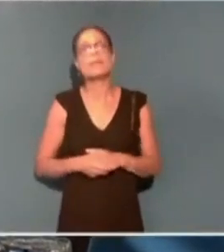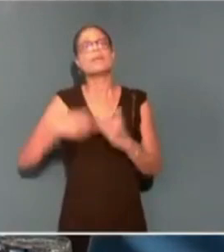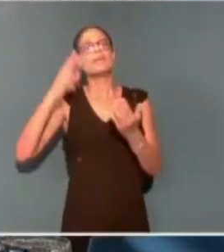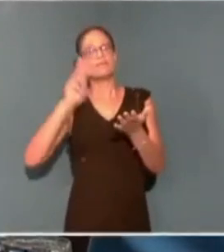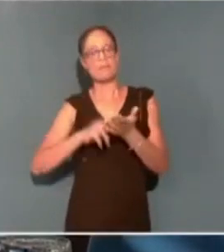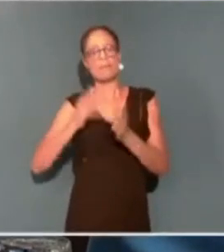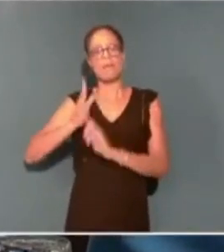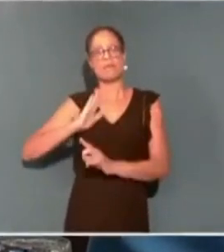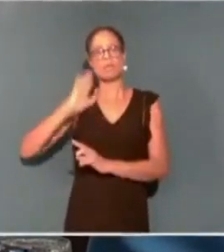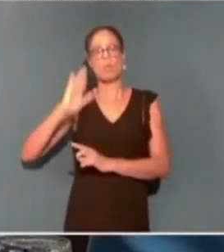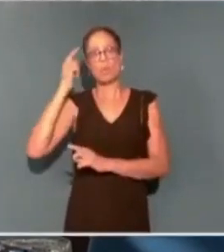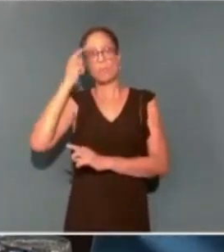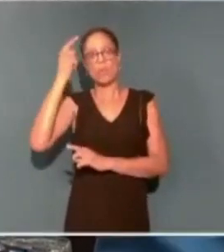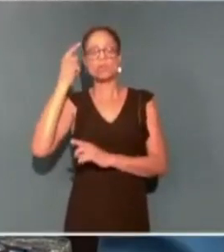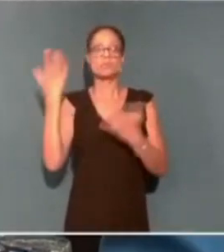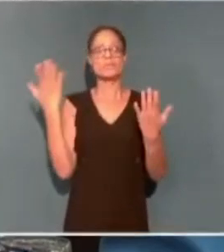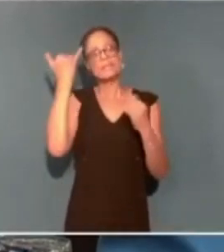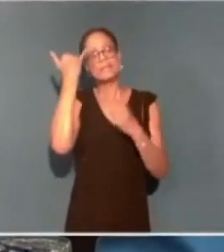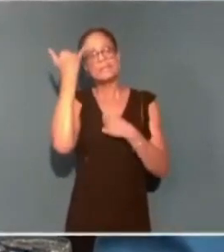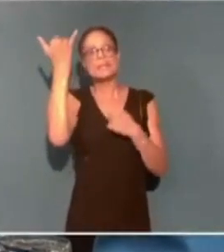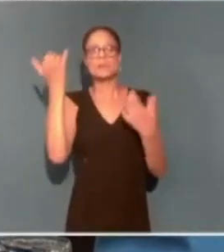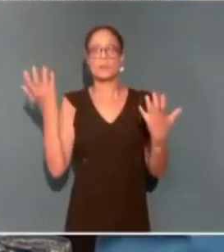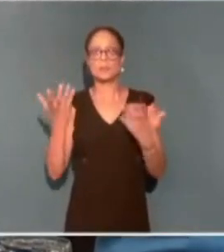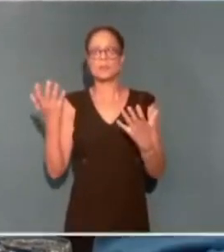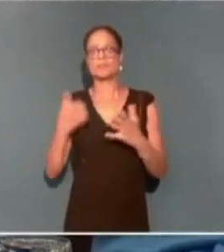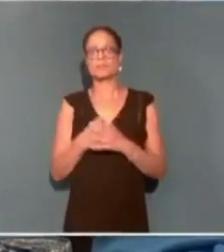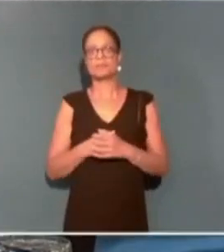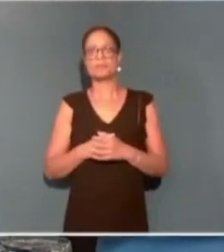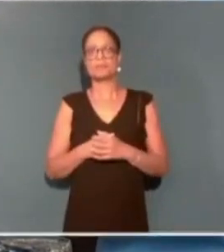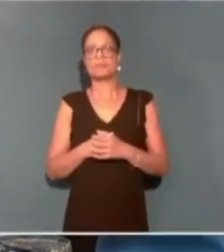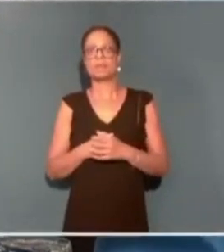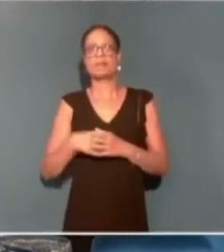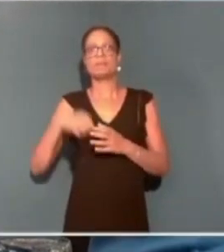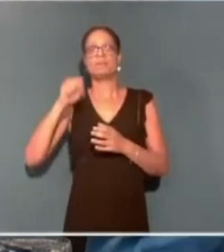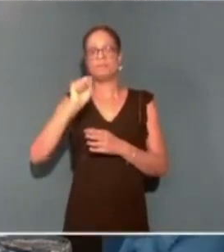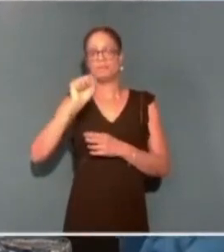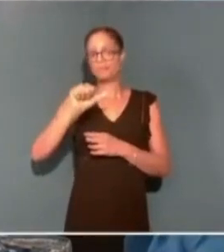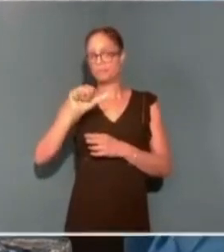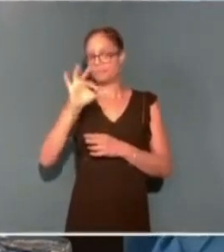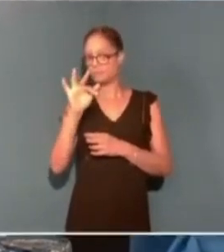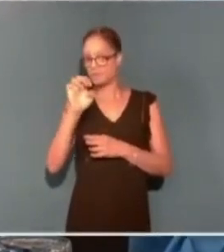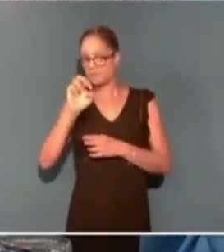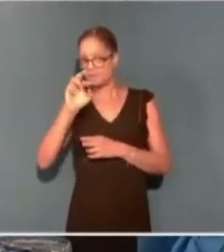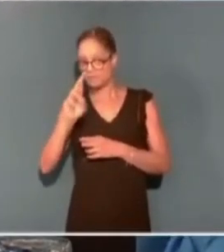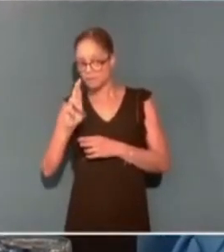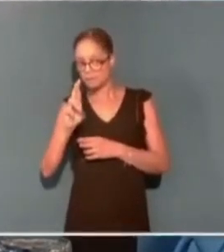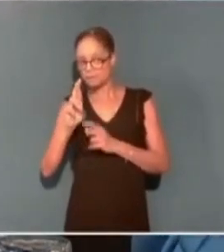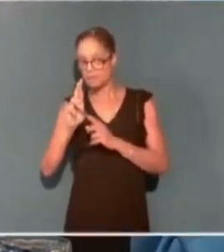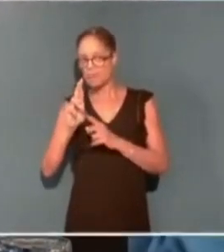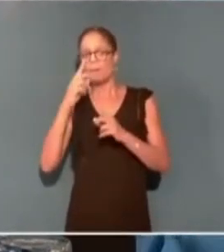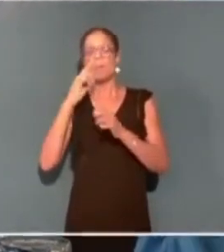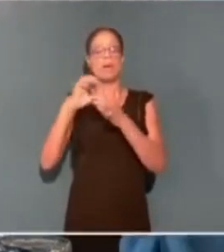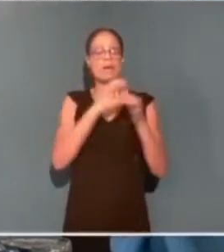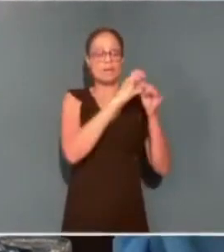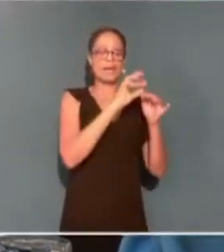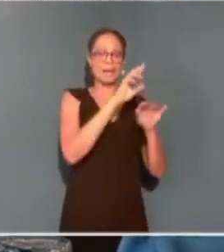passé, on avait imaginé un système qui consistait à ce que la SAFER fasse une préemption pour le compte de la région